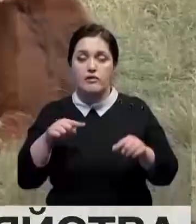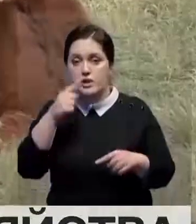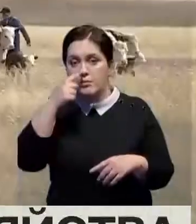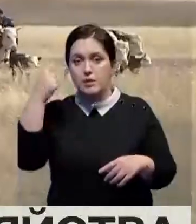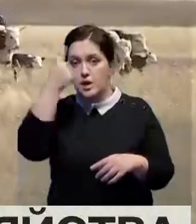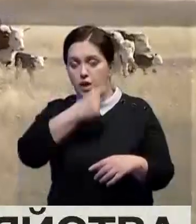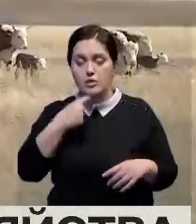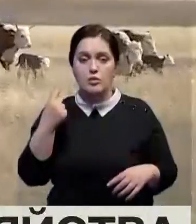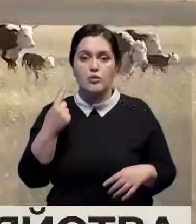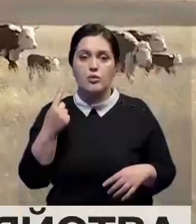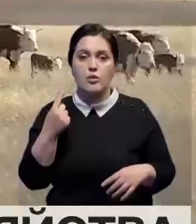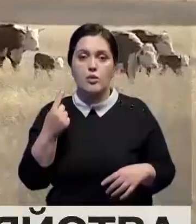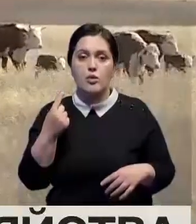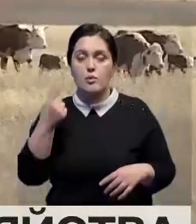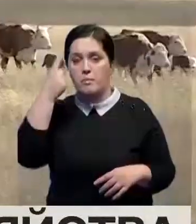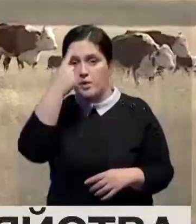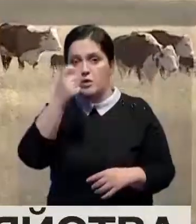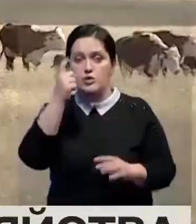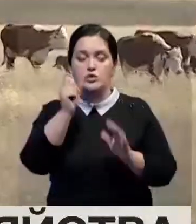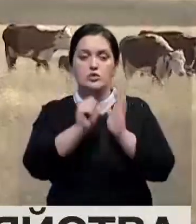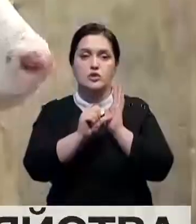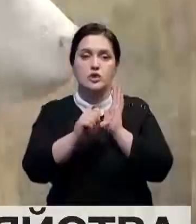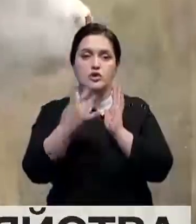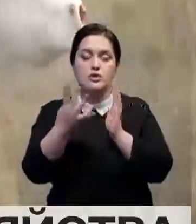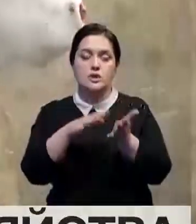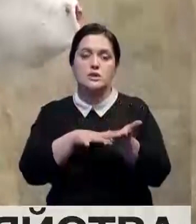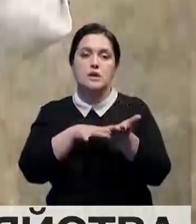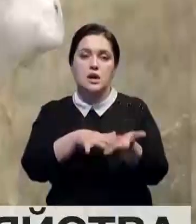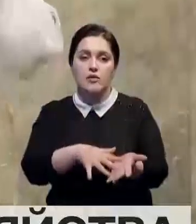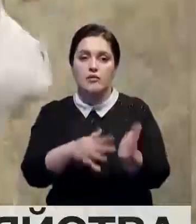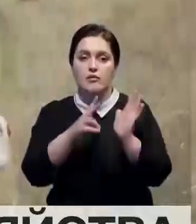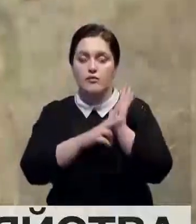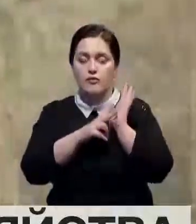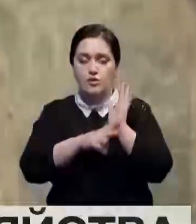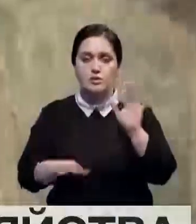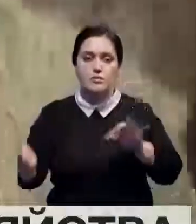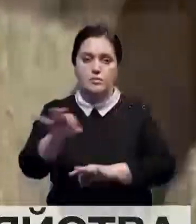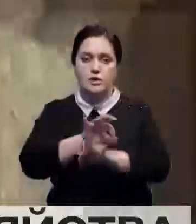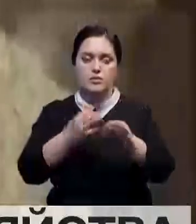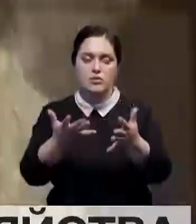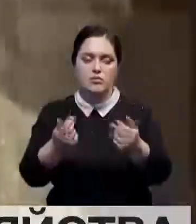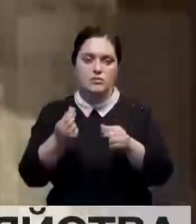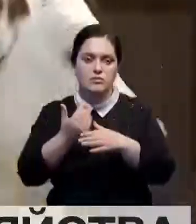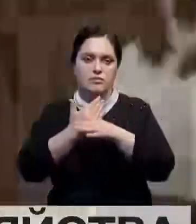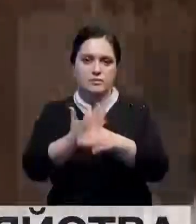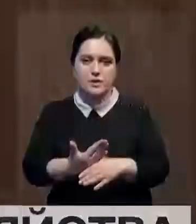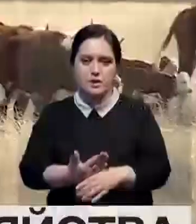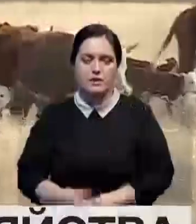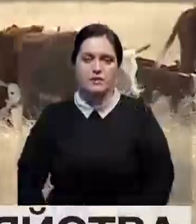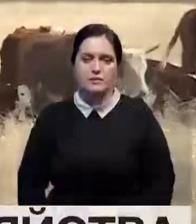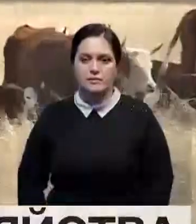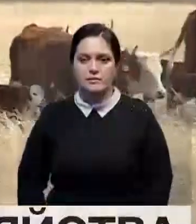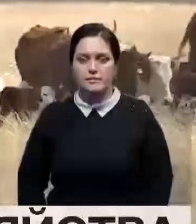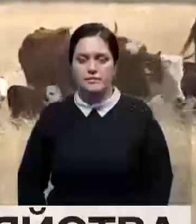от фермеров региона поступило уже 164 заявки, а 80 проектов уже получили финансирование. Наталья